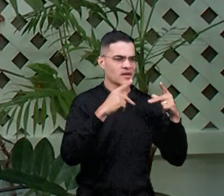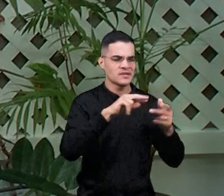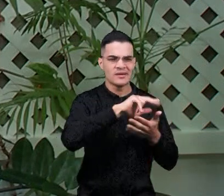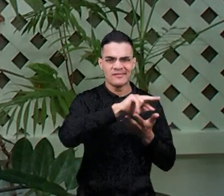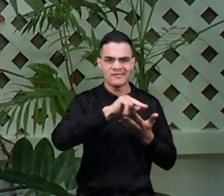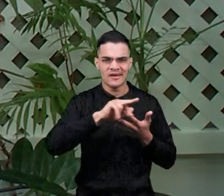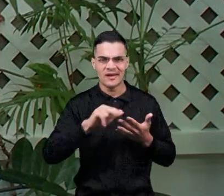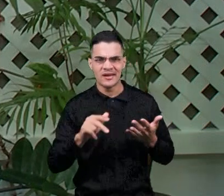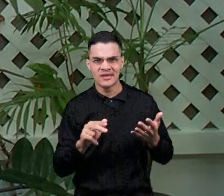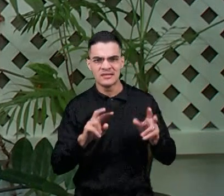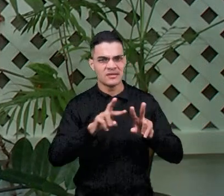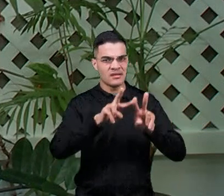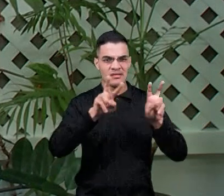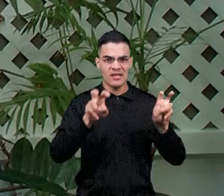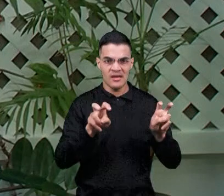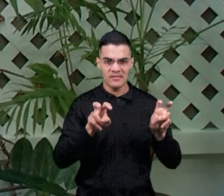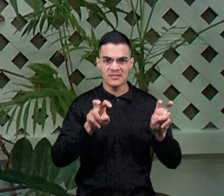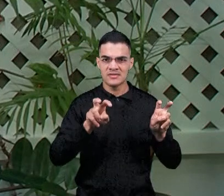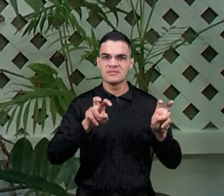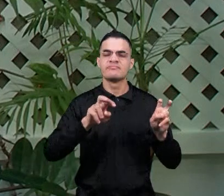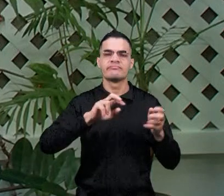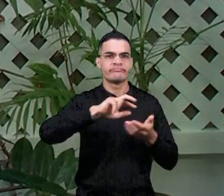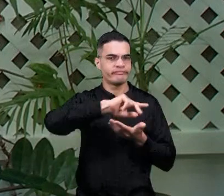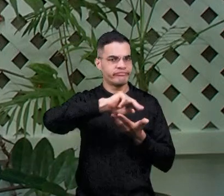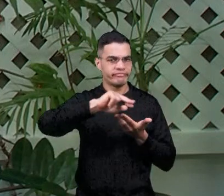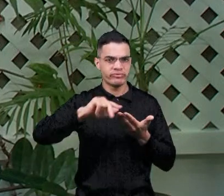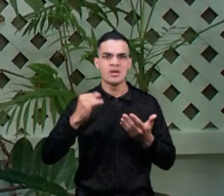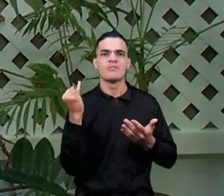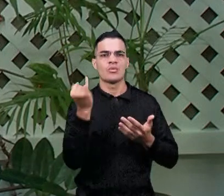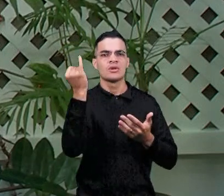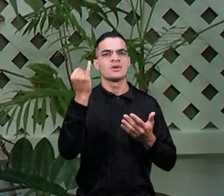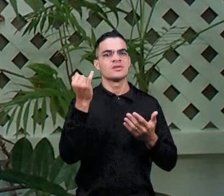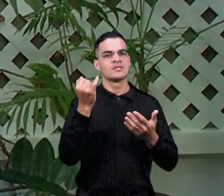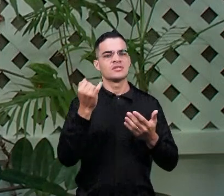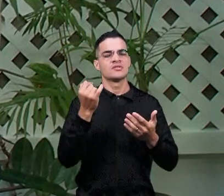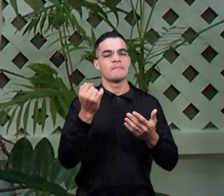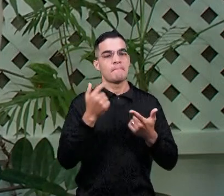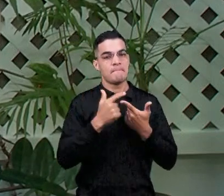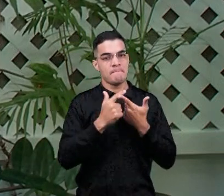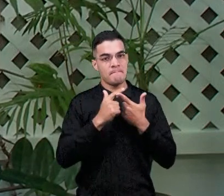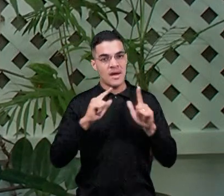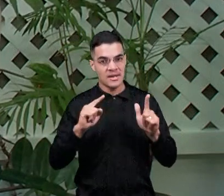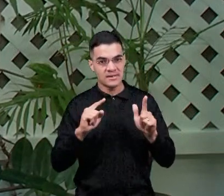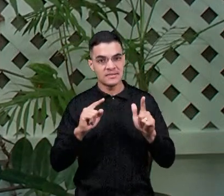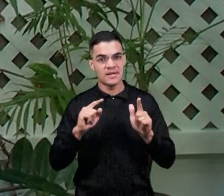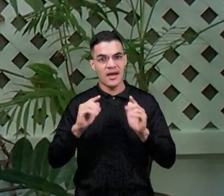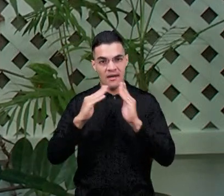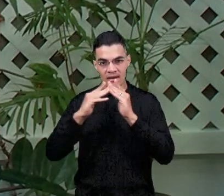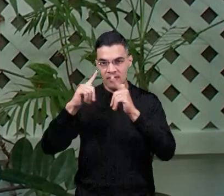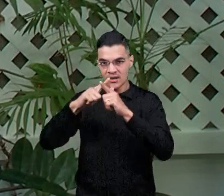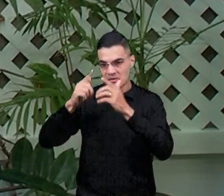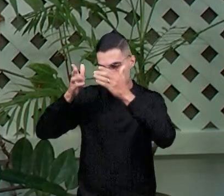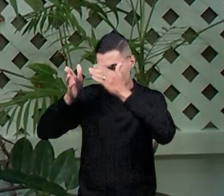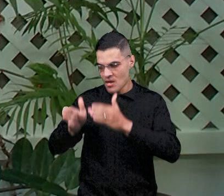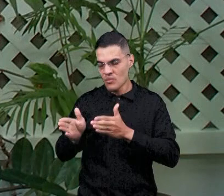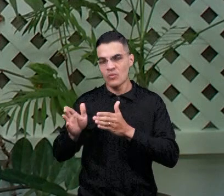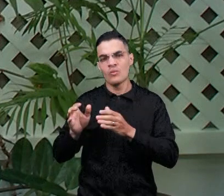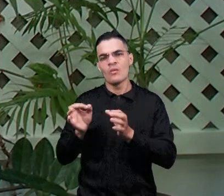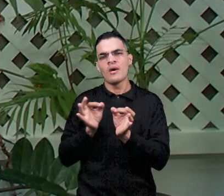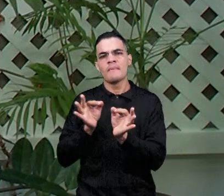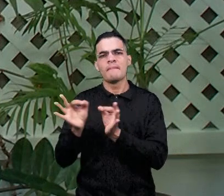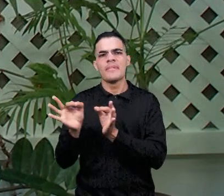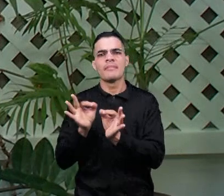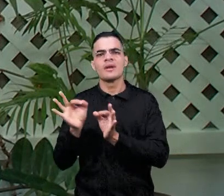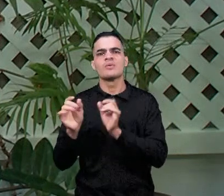de sujets qui sont importants pour nos vies. Mais l'Église fidèle, elle se prépare